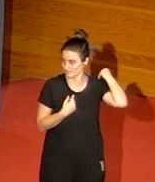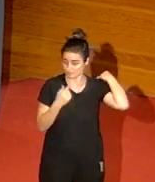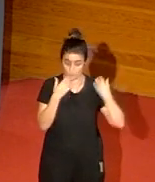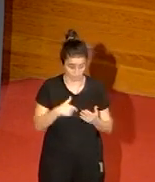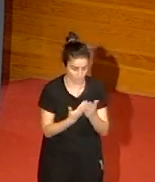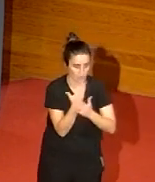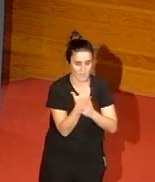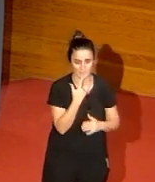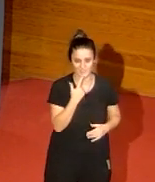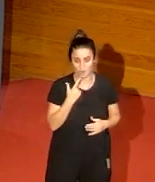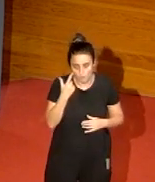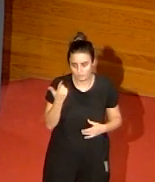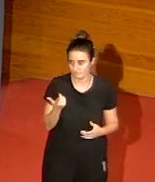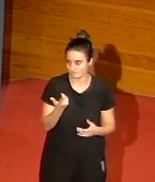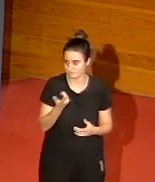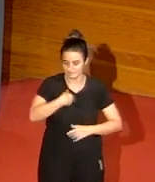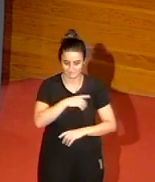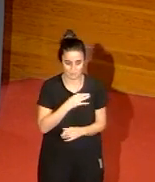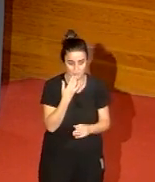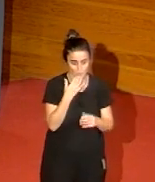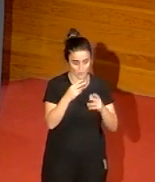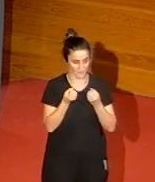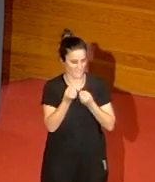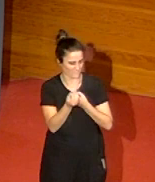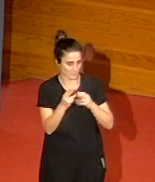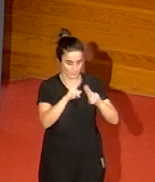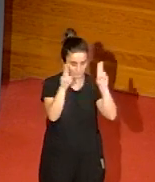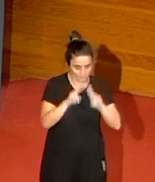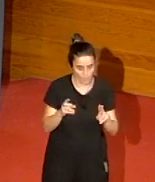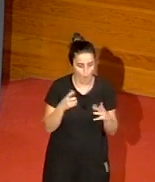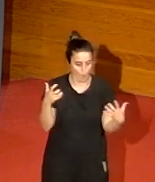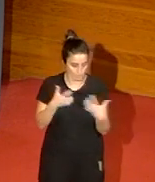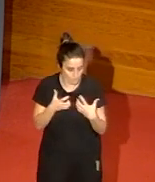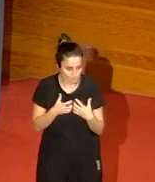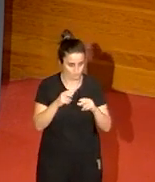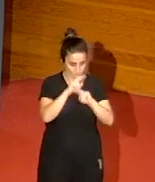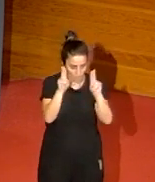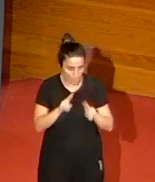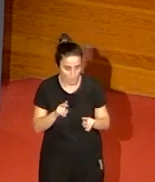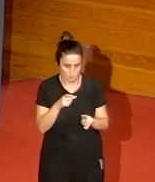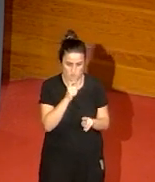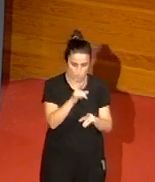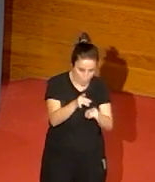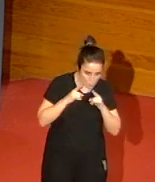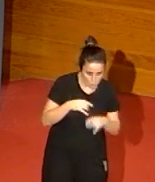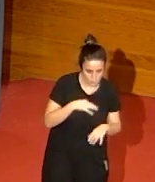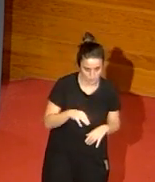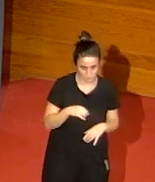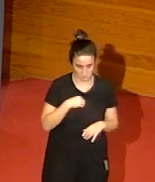eta ez, nola egin erakargarri nazioarteko informazioa edo gatazka baten informazioa? Eta nire erantzuna da, baina erakargarria izan behar